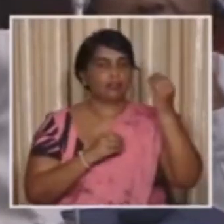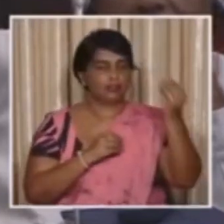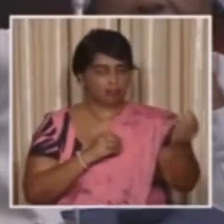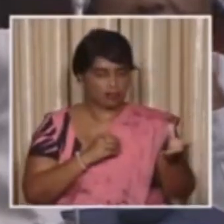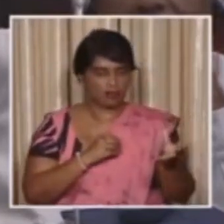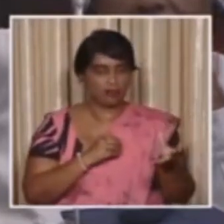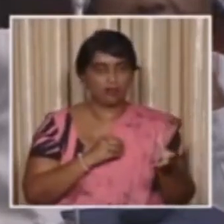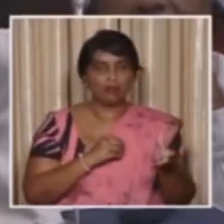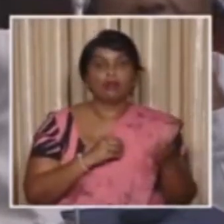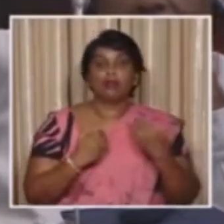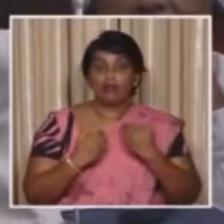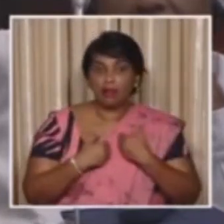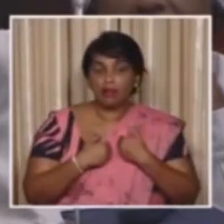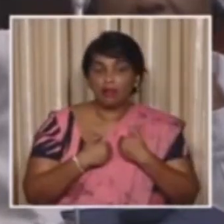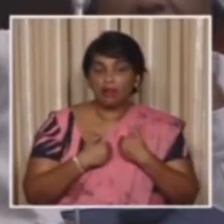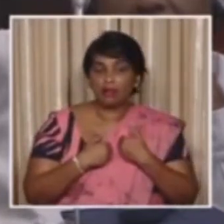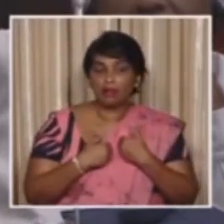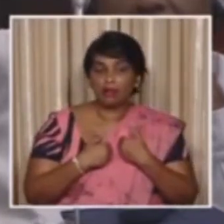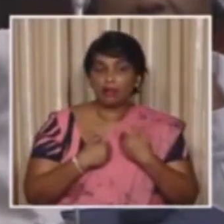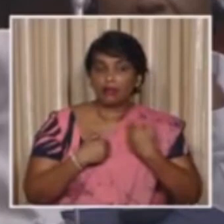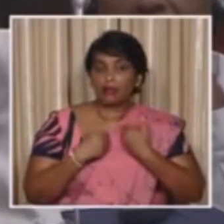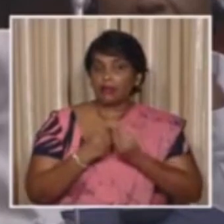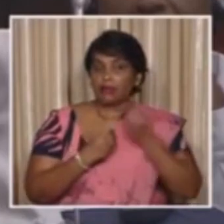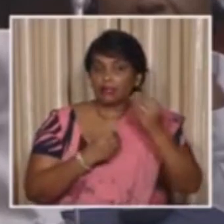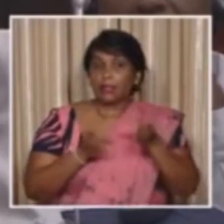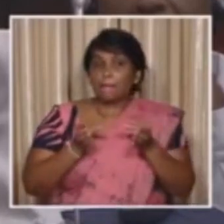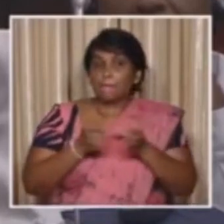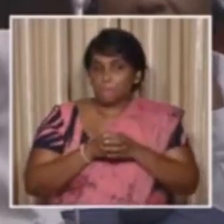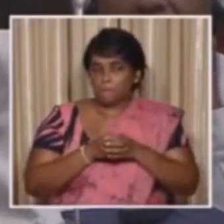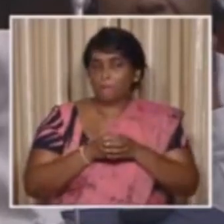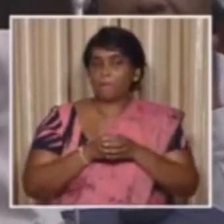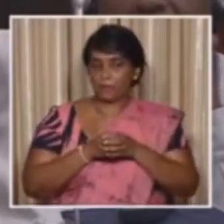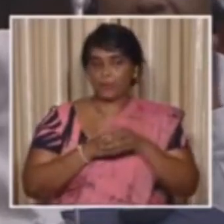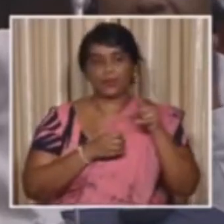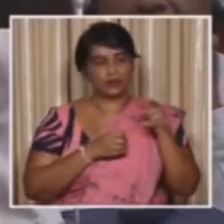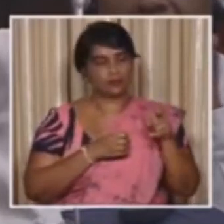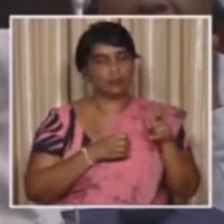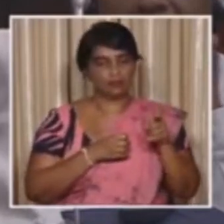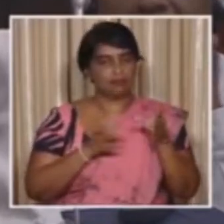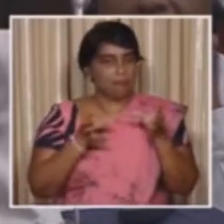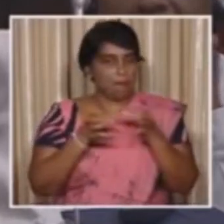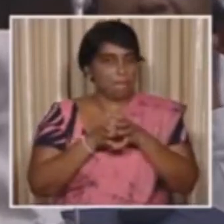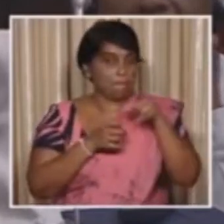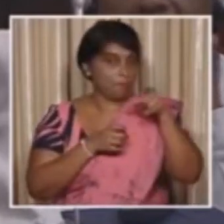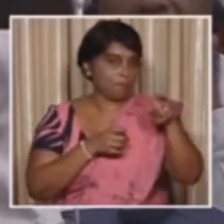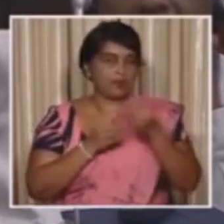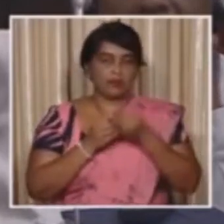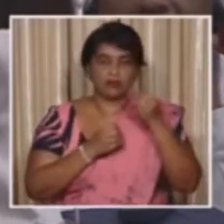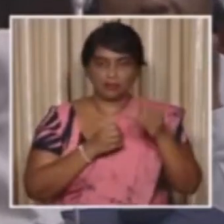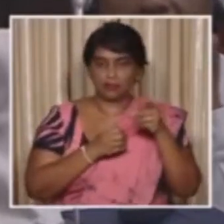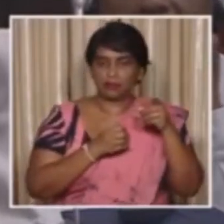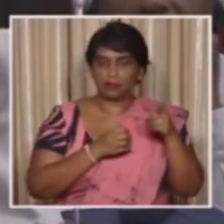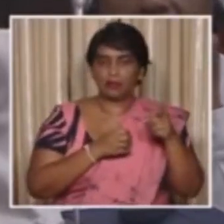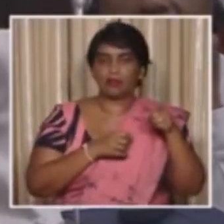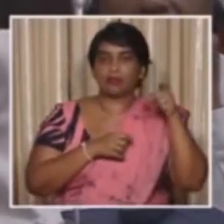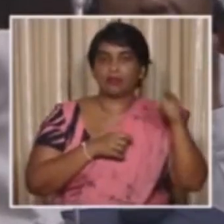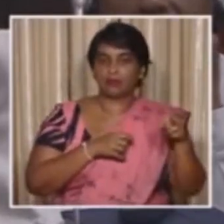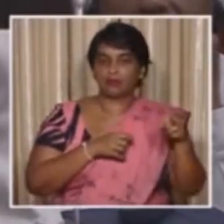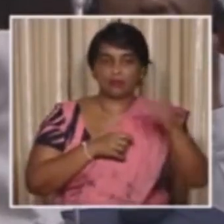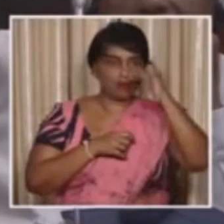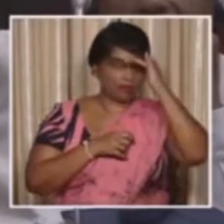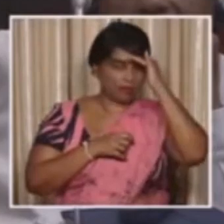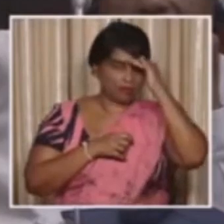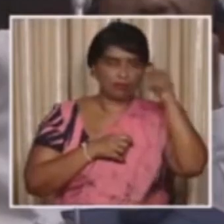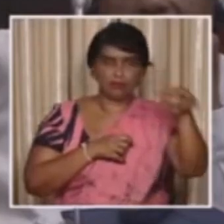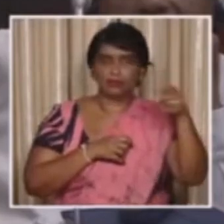අපි එතකොට අපි දෙන්නේ පක්ෂයට අපි දෙන්නේ පක්ෂයට එතකොට මේ පක්ෂේ නායකයා මම